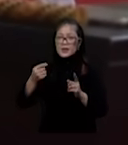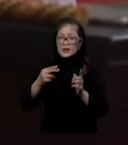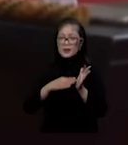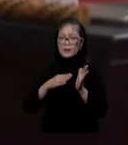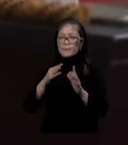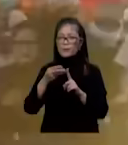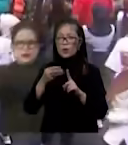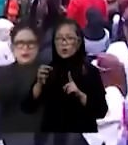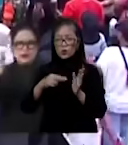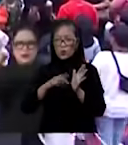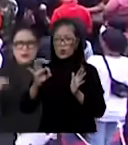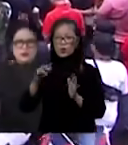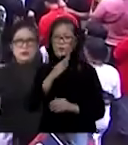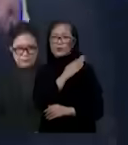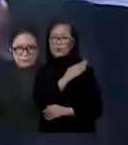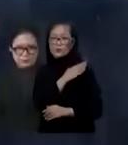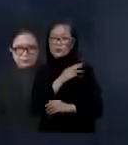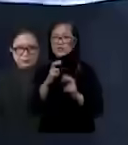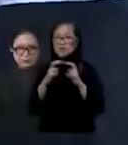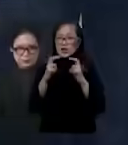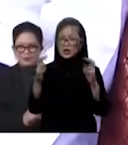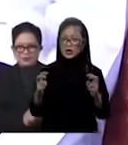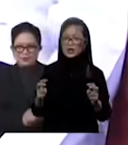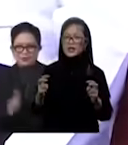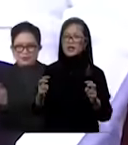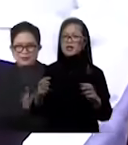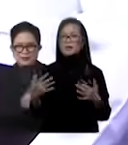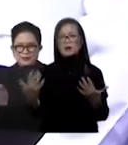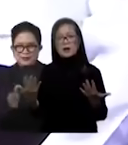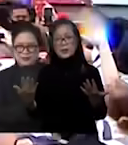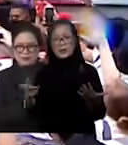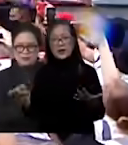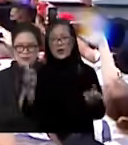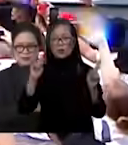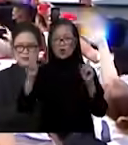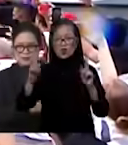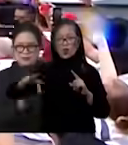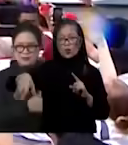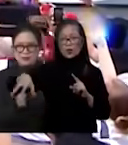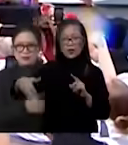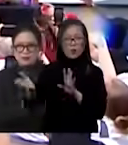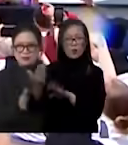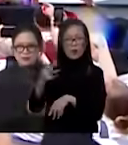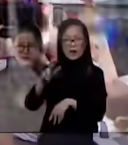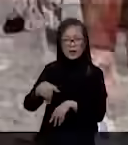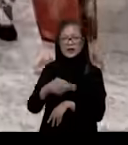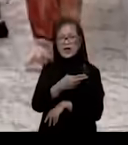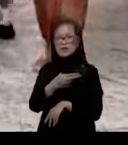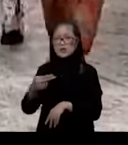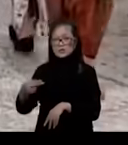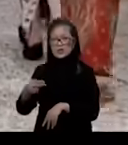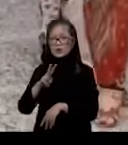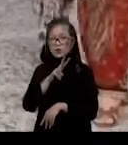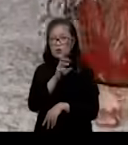menjadi Bupati Kediri. Lantas, akankah fenomena dinasti politik kembali berjaya di panggung Pilkada